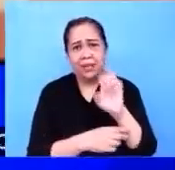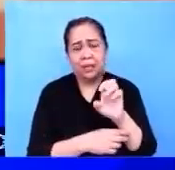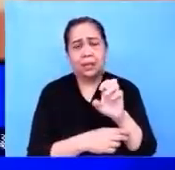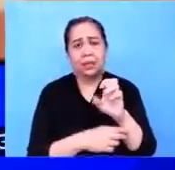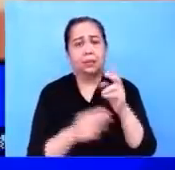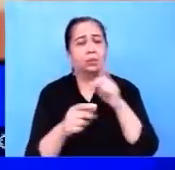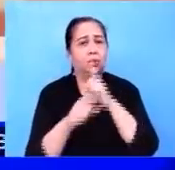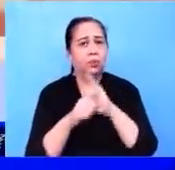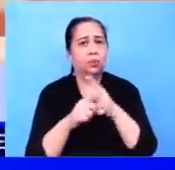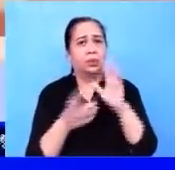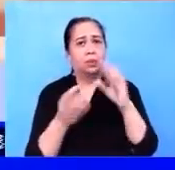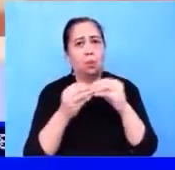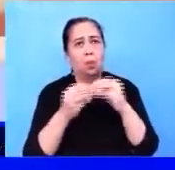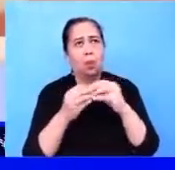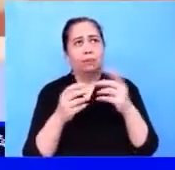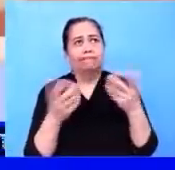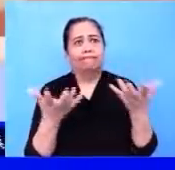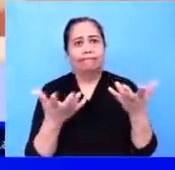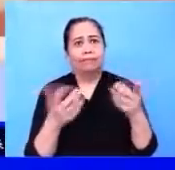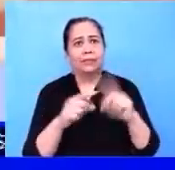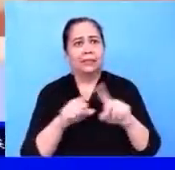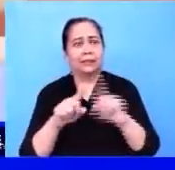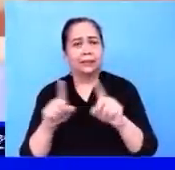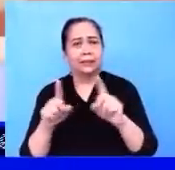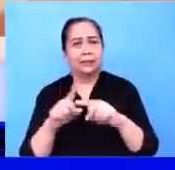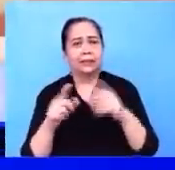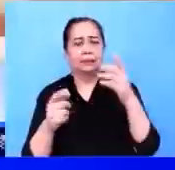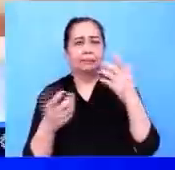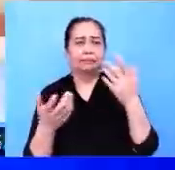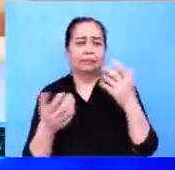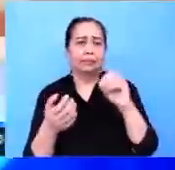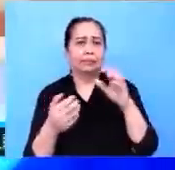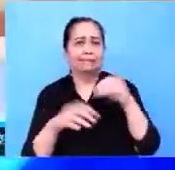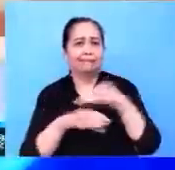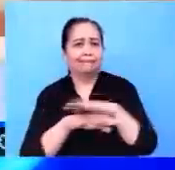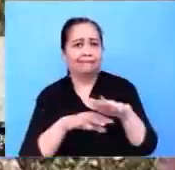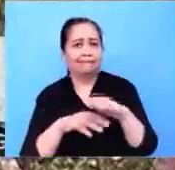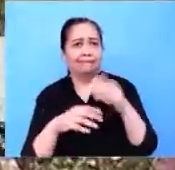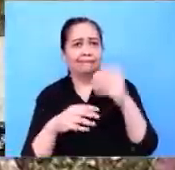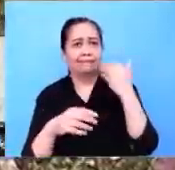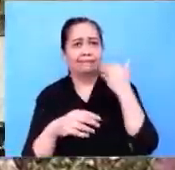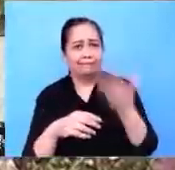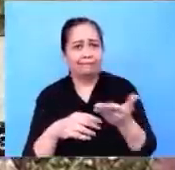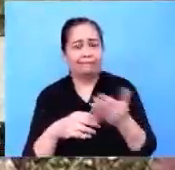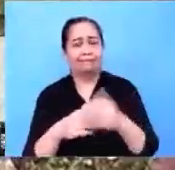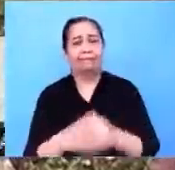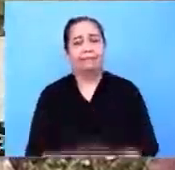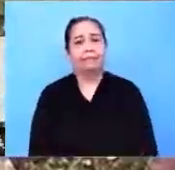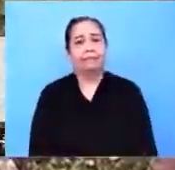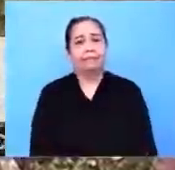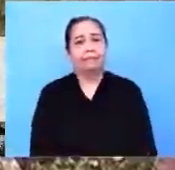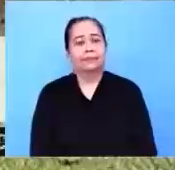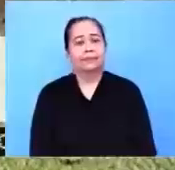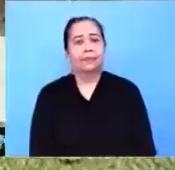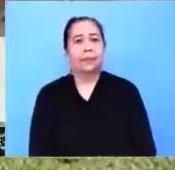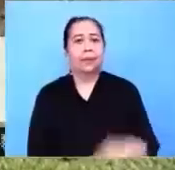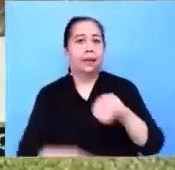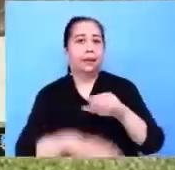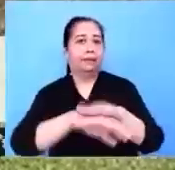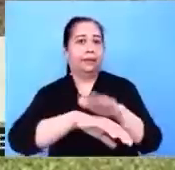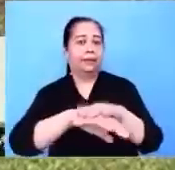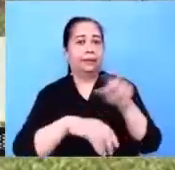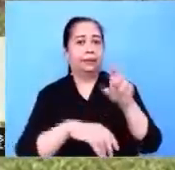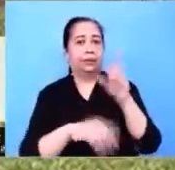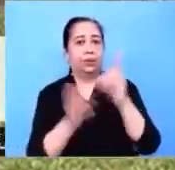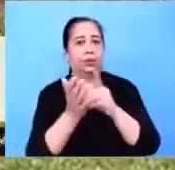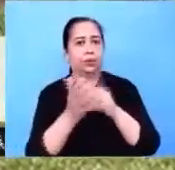a lot of mortality and also morbidity. Payo pa ng mga doktor, ugaliin pa rin